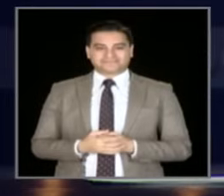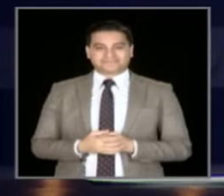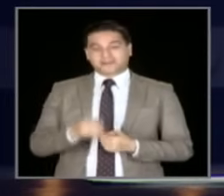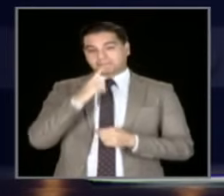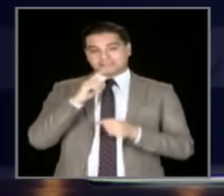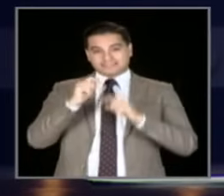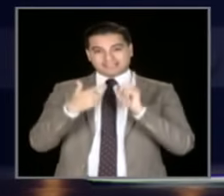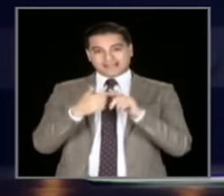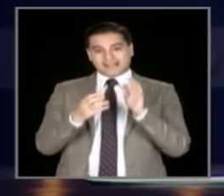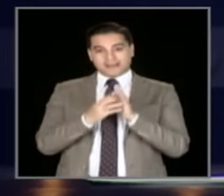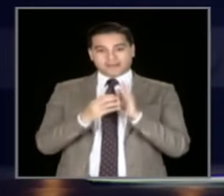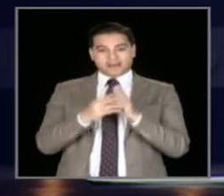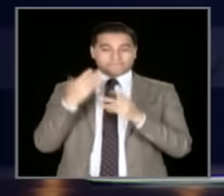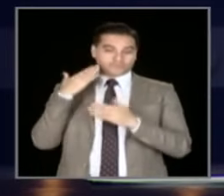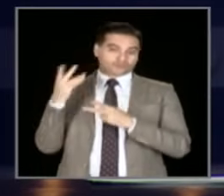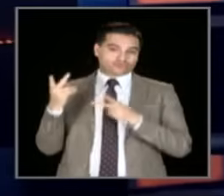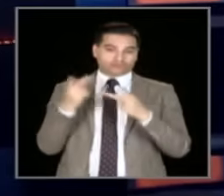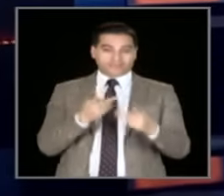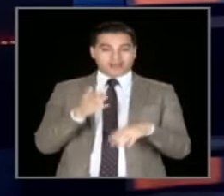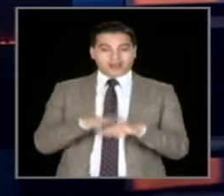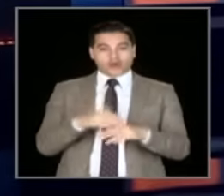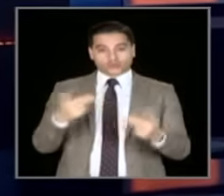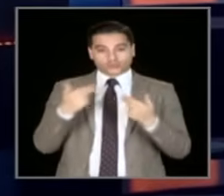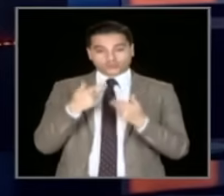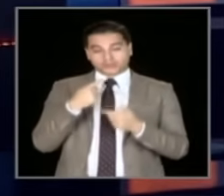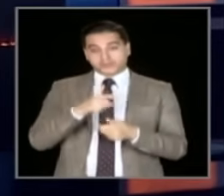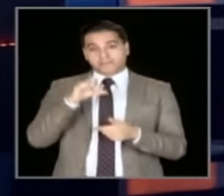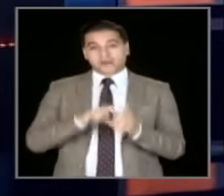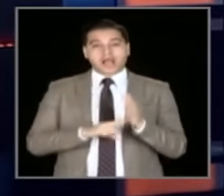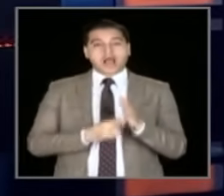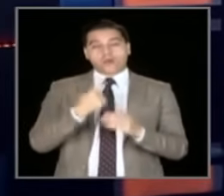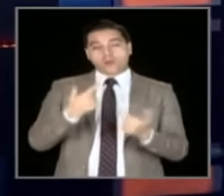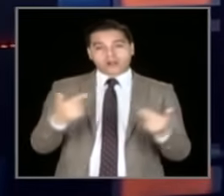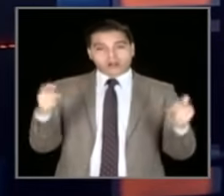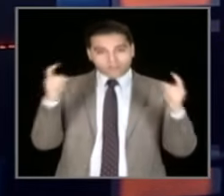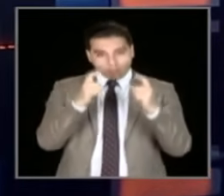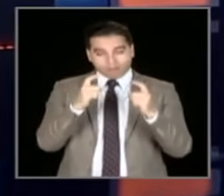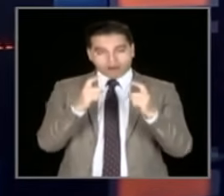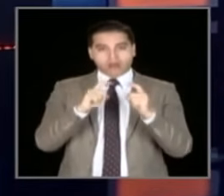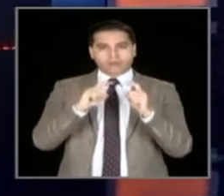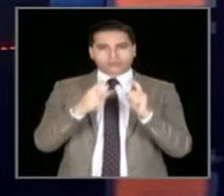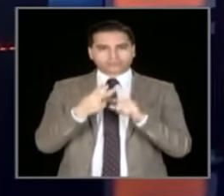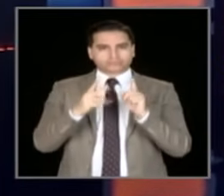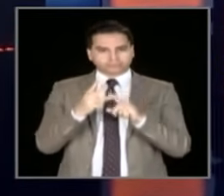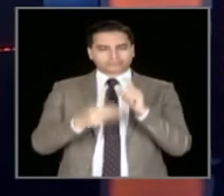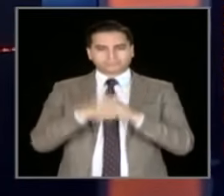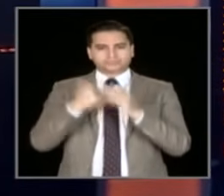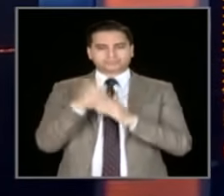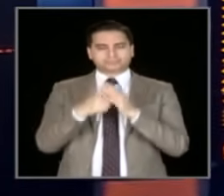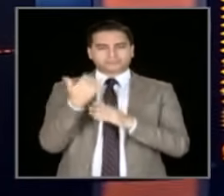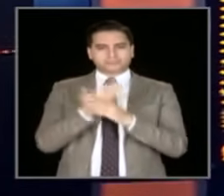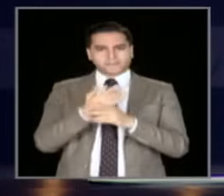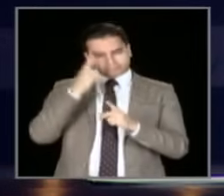اما الجامعه الثانيه واللي مشرفانا في الاستوديو اتهزموا في اول مباراه، وكانت فرصه عظيمه